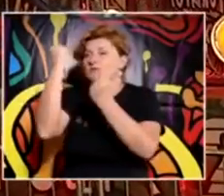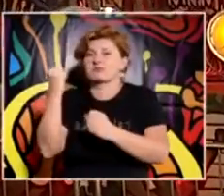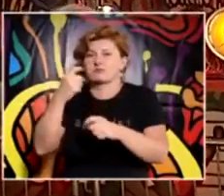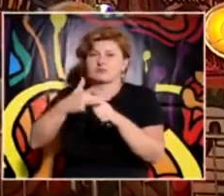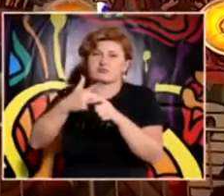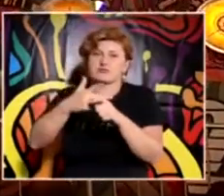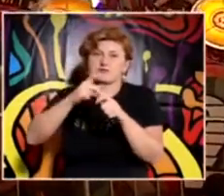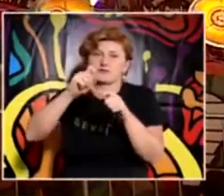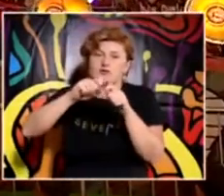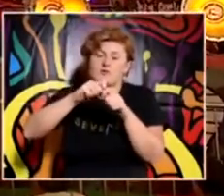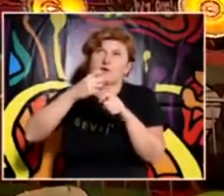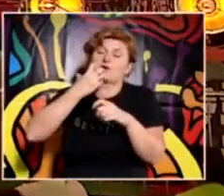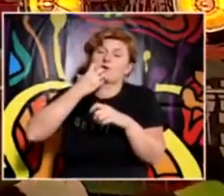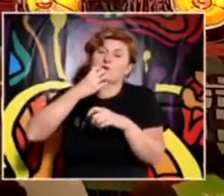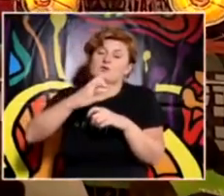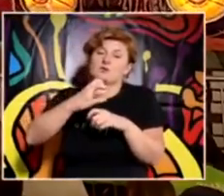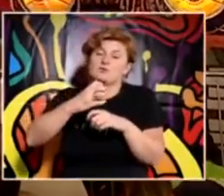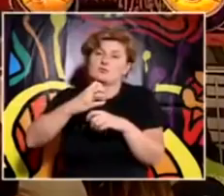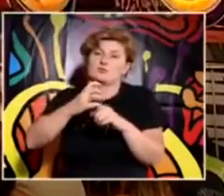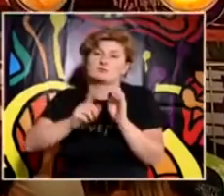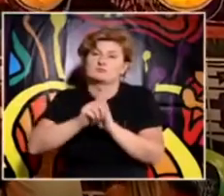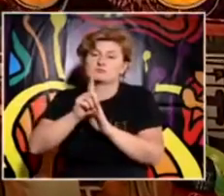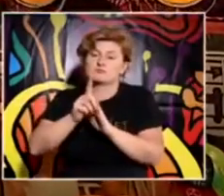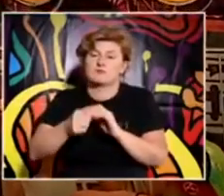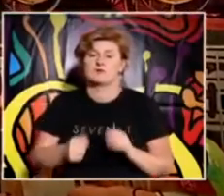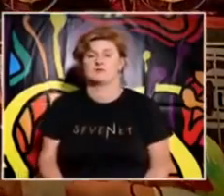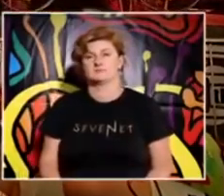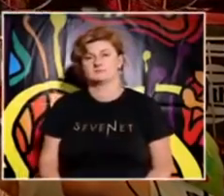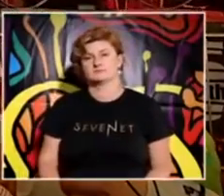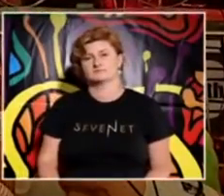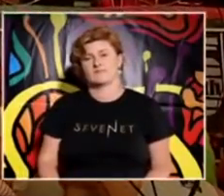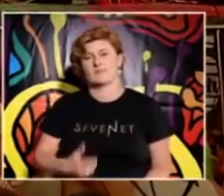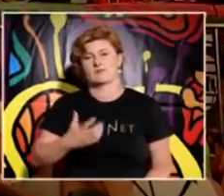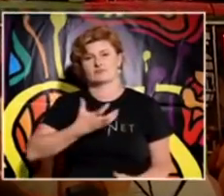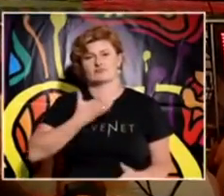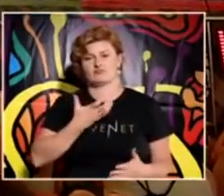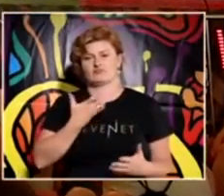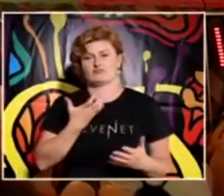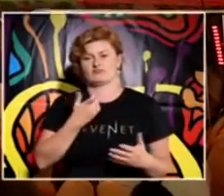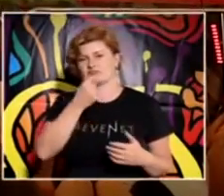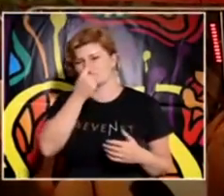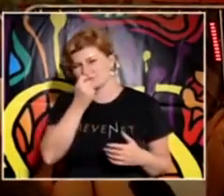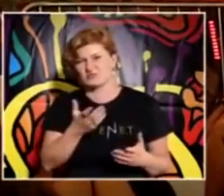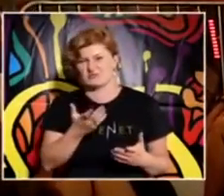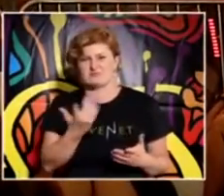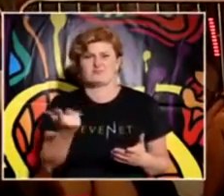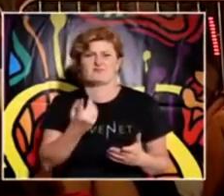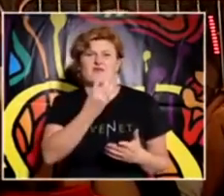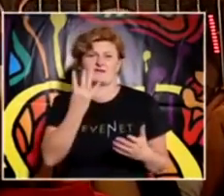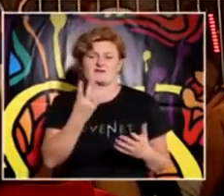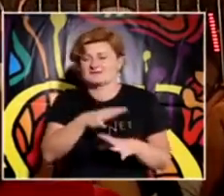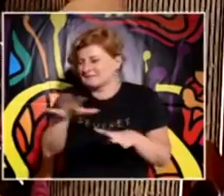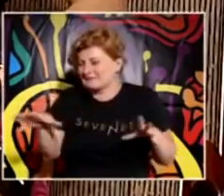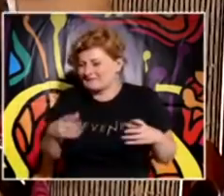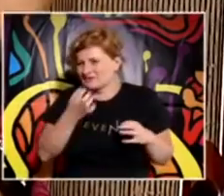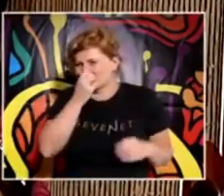do 30 stopni i naprawdę można powiedzieć, że czuć smród... Czuć życie. Wszędzie.